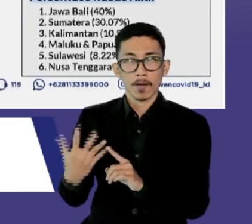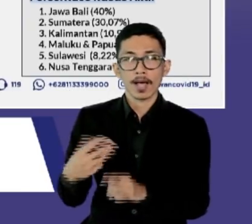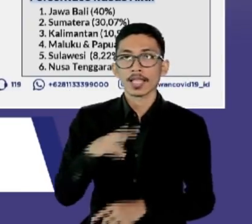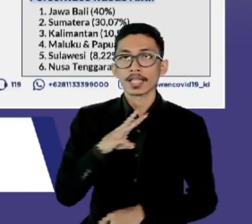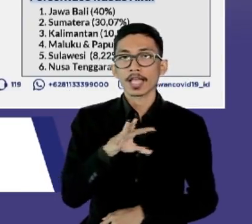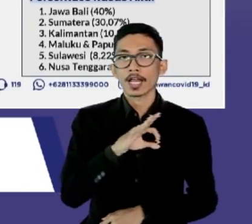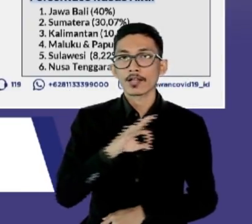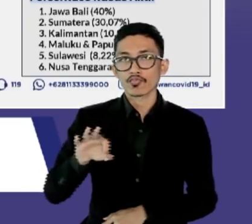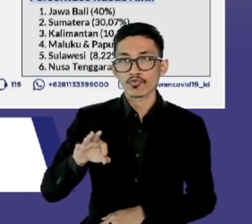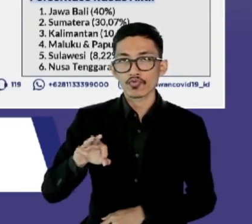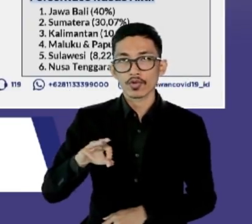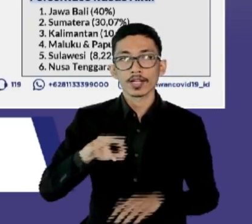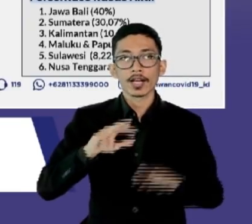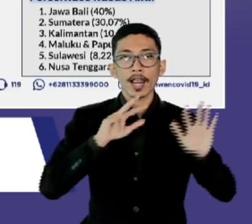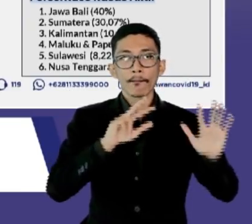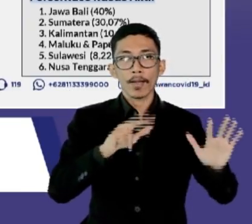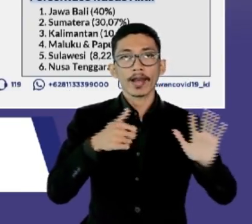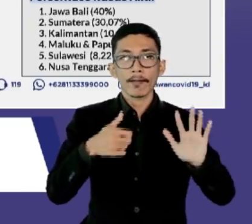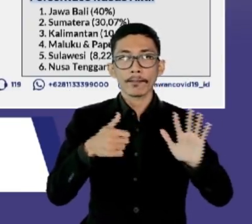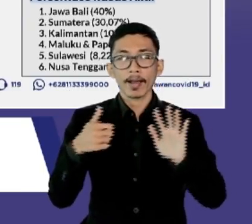3.386 atau